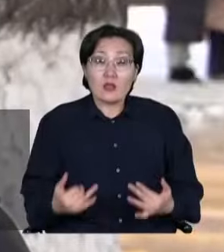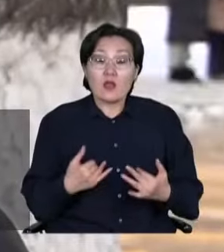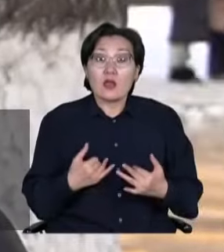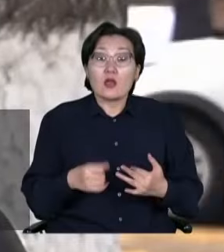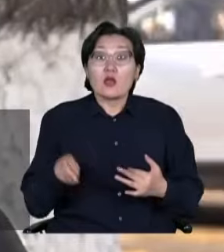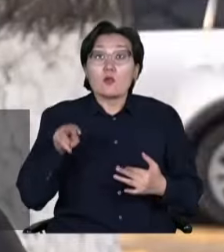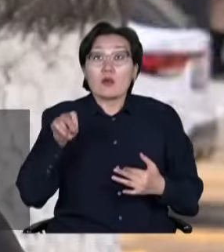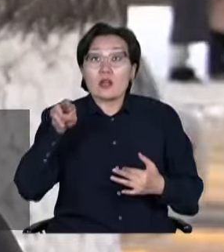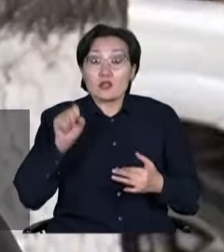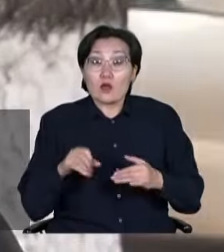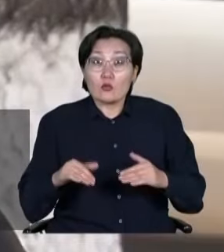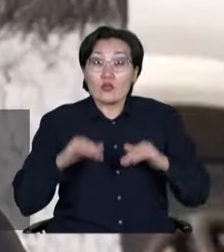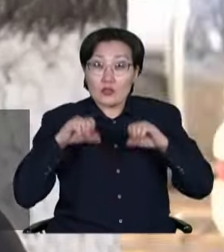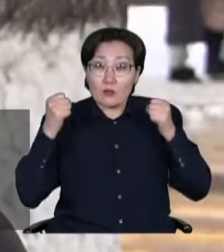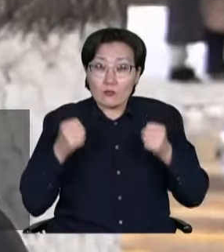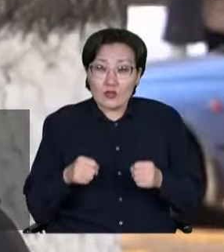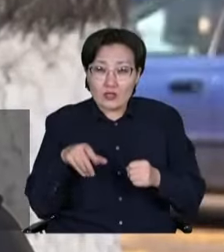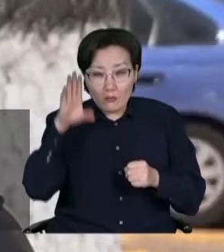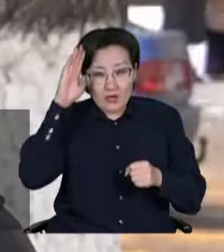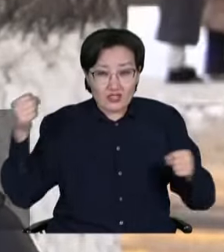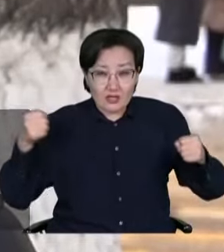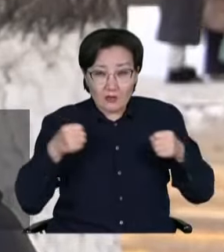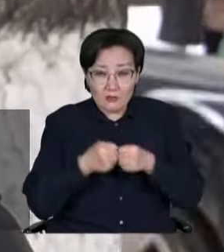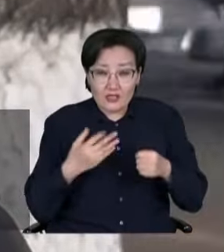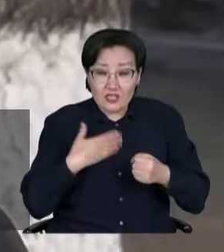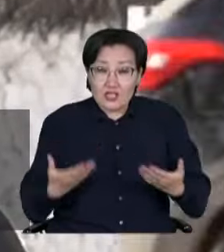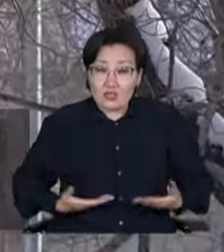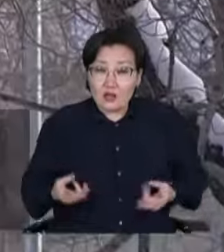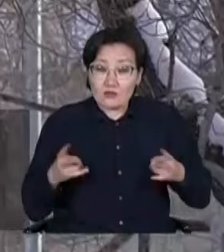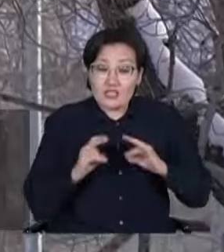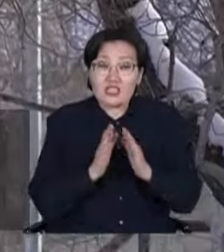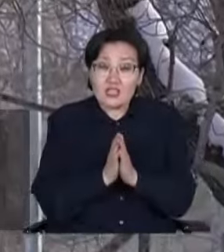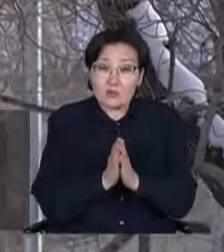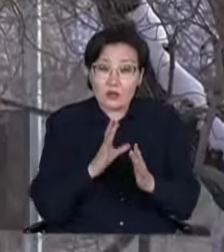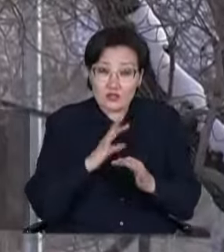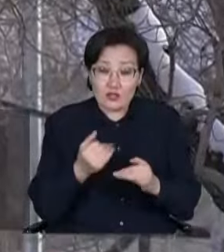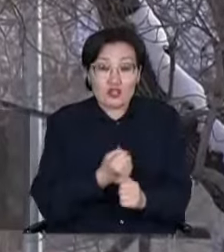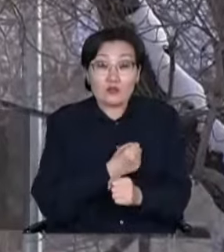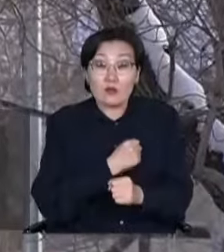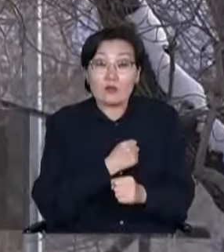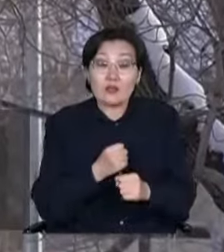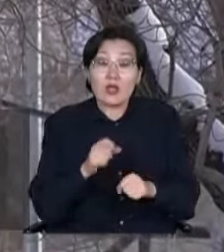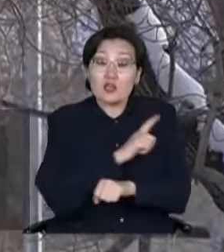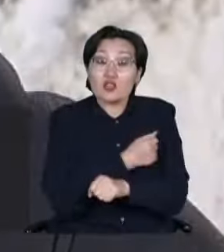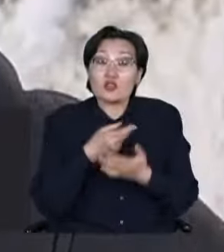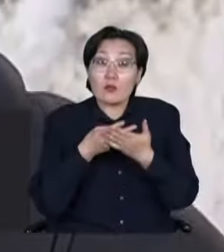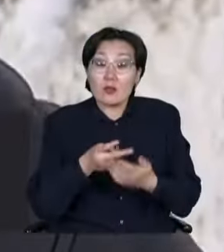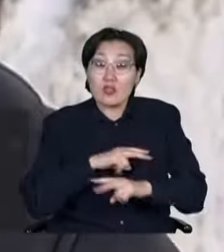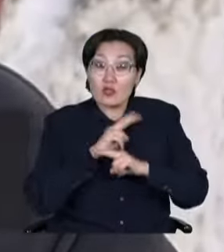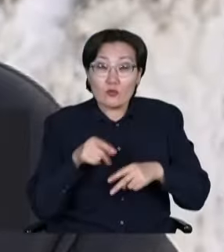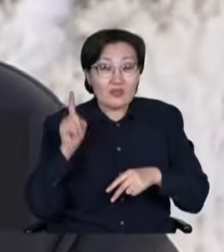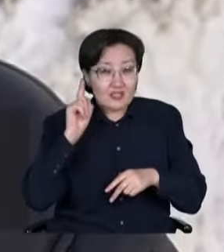Тайтапрада көлік үлкен жылдамдықта келіп баланы қағып кетті. Біз тірі қалса екен деп тілеп едік. Өкініштісі ауруханада көз